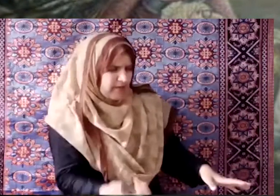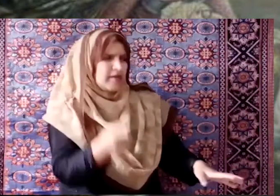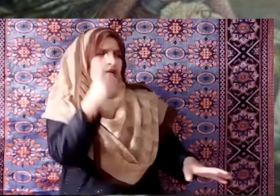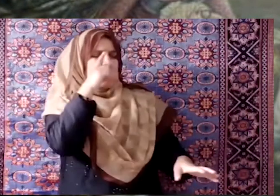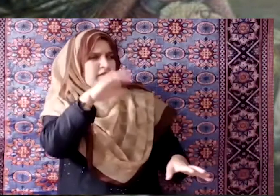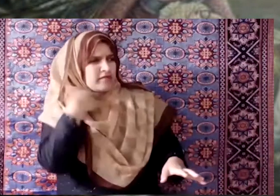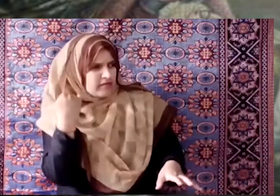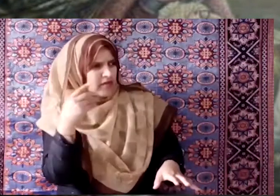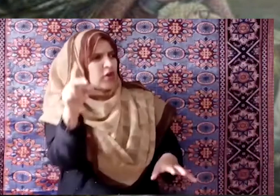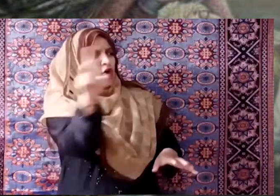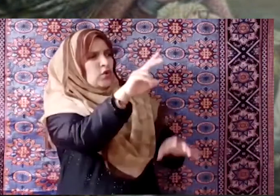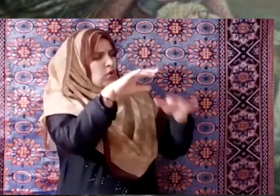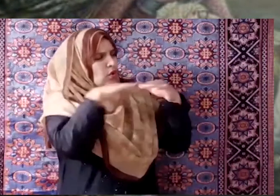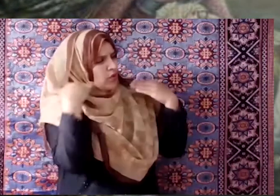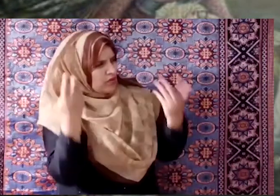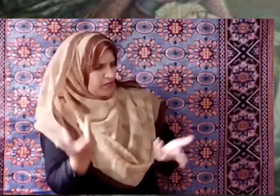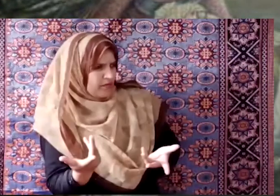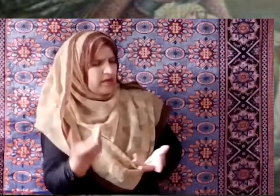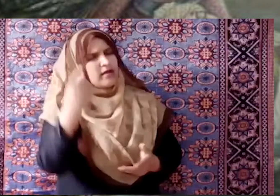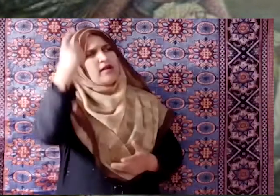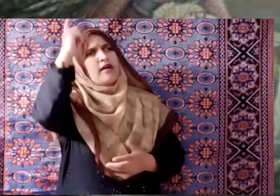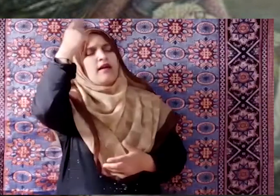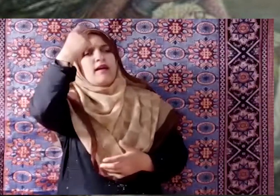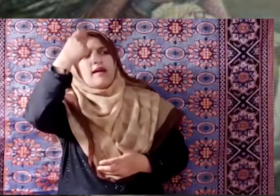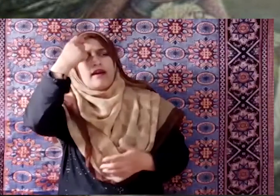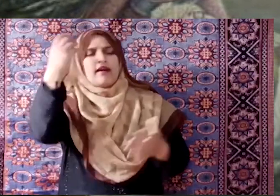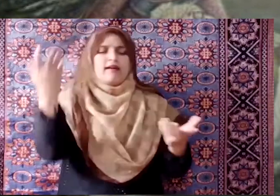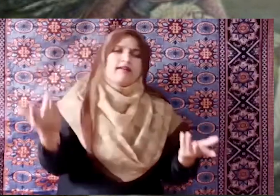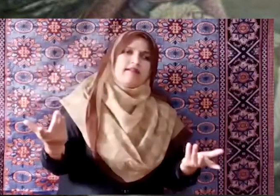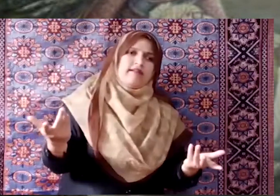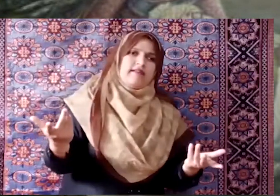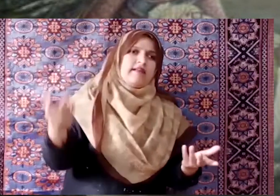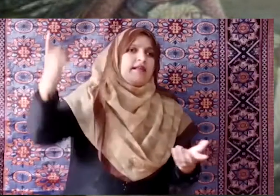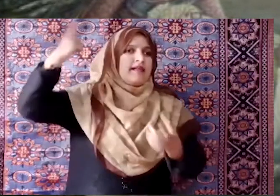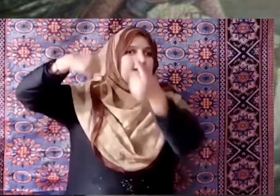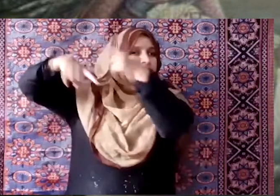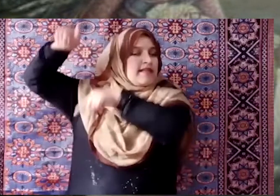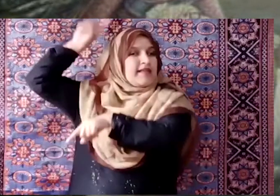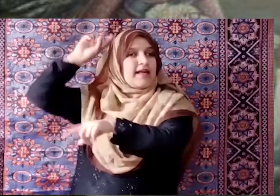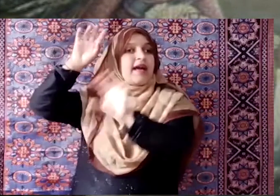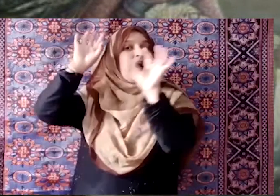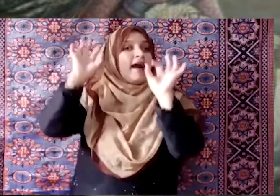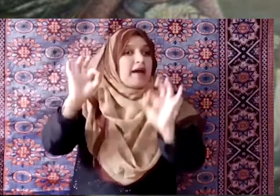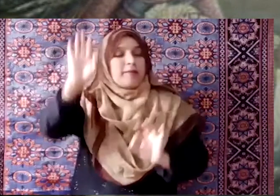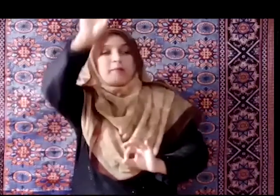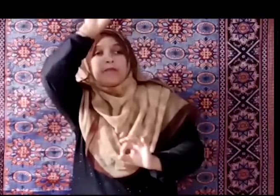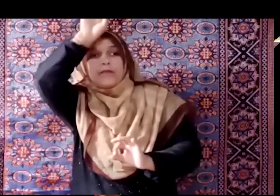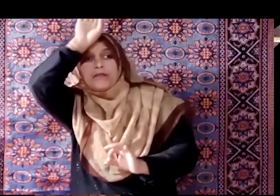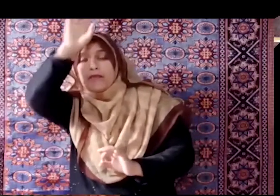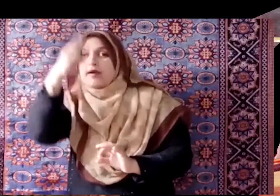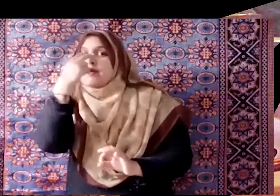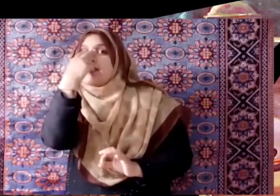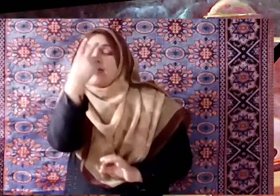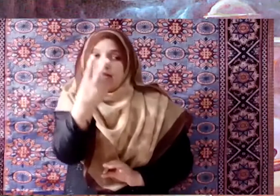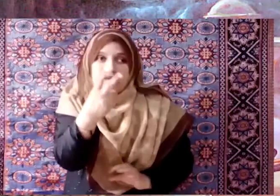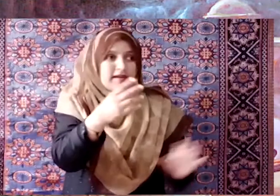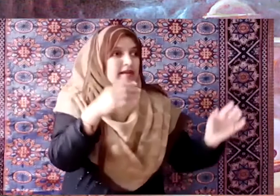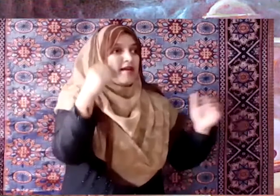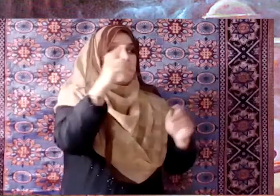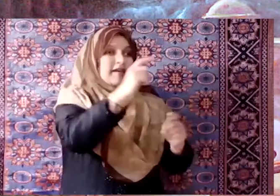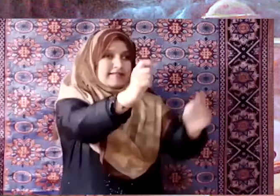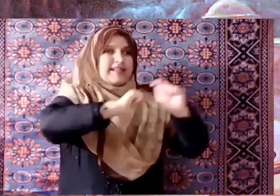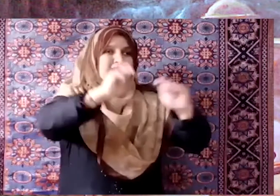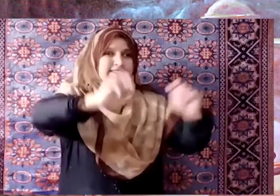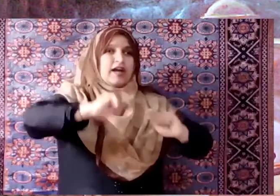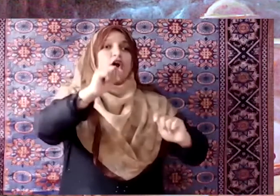تھا، بعض کہتے ہیں دونوں کو قتل کر دیا گیا تھا۔ کچھ نے یہ خیال ظاہر کیا ہے کہ دونوں جب جھنگ کے قریب